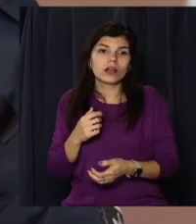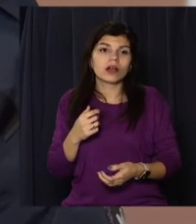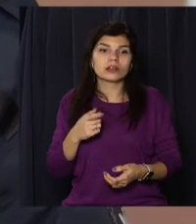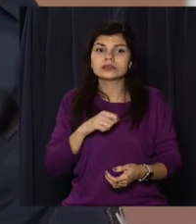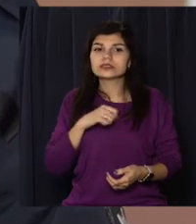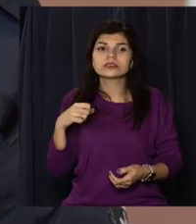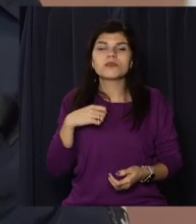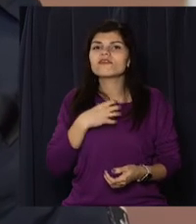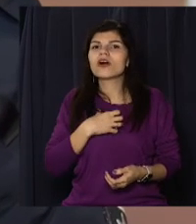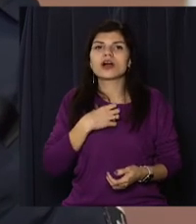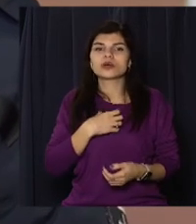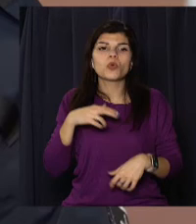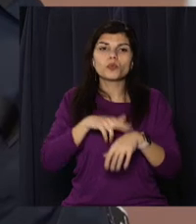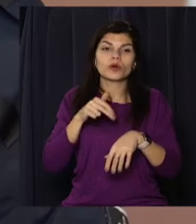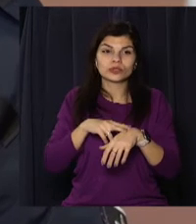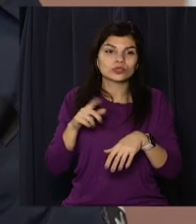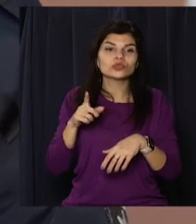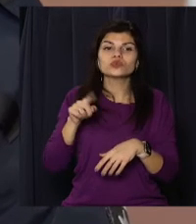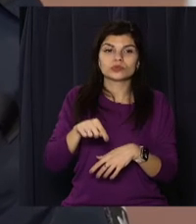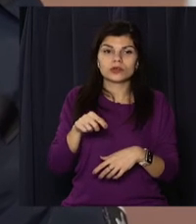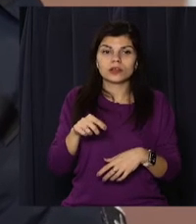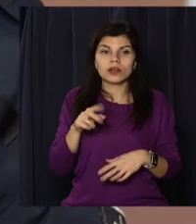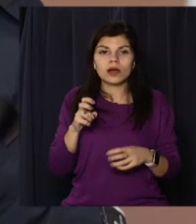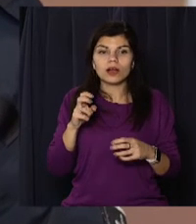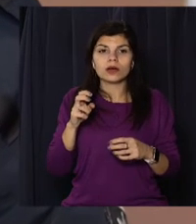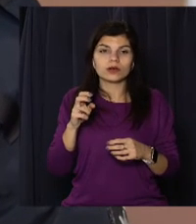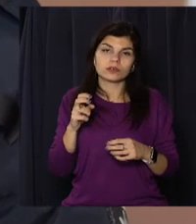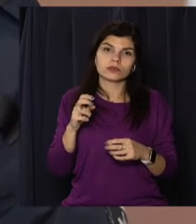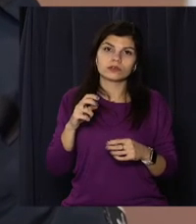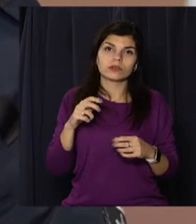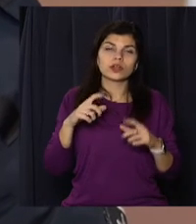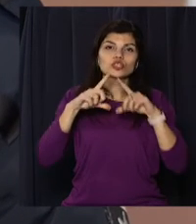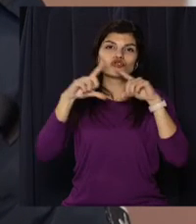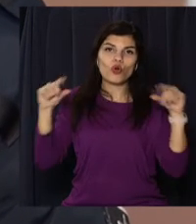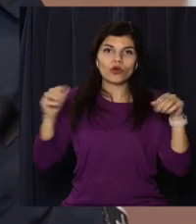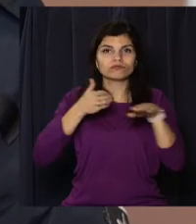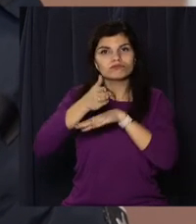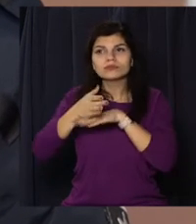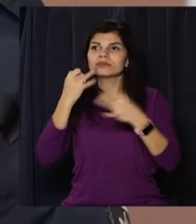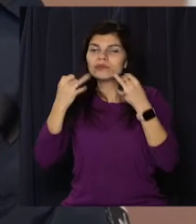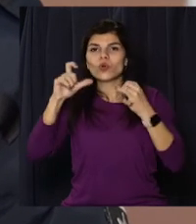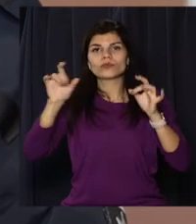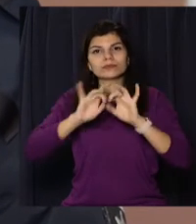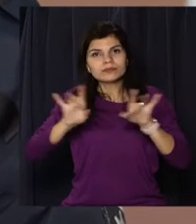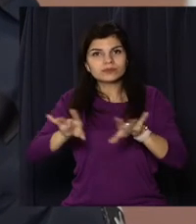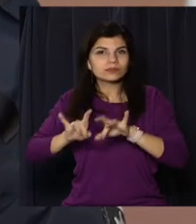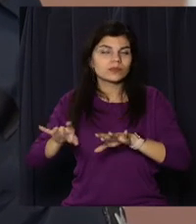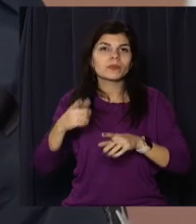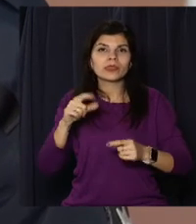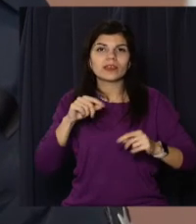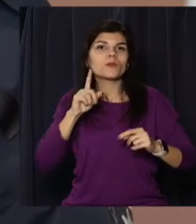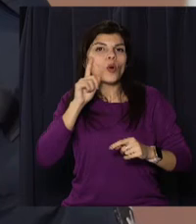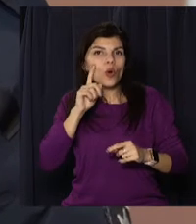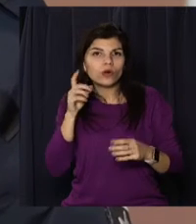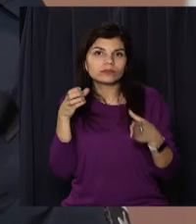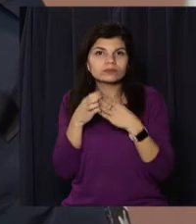роботою саме патрульної поліції стоїть профілактична робота у закладах загальної середньої освіти, де працюють з